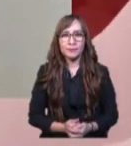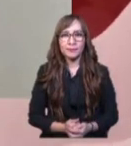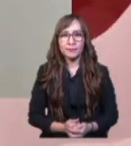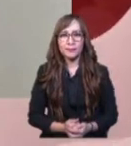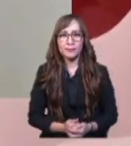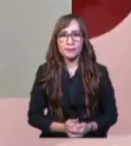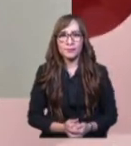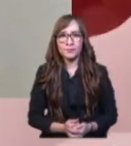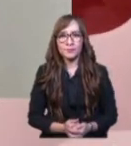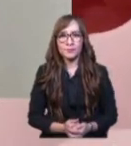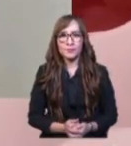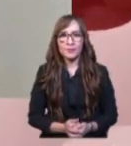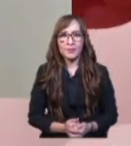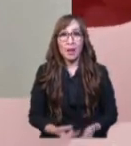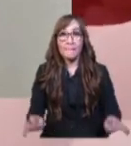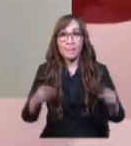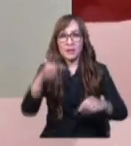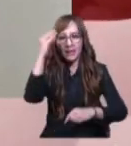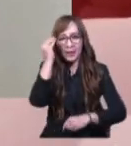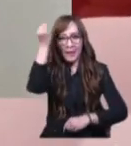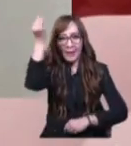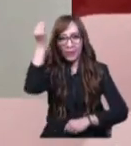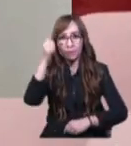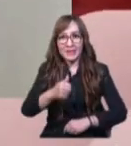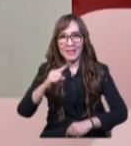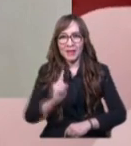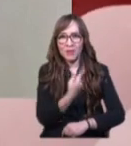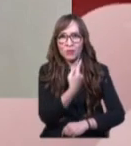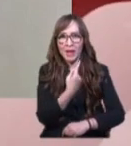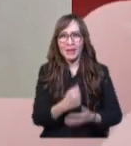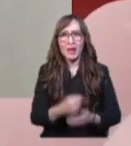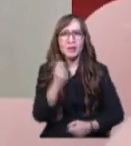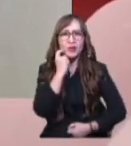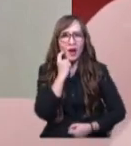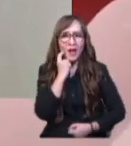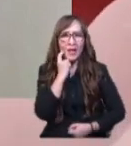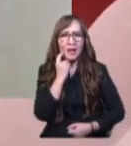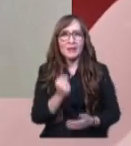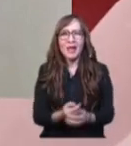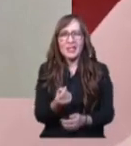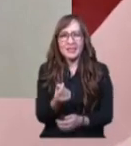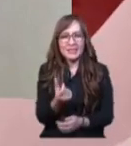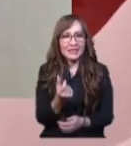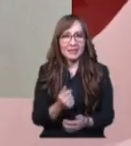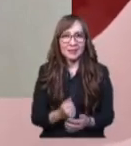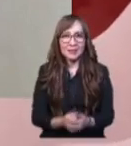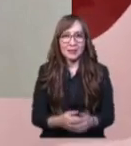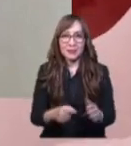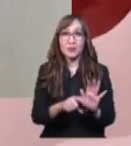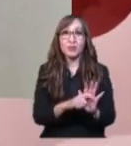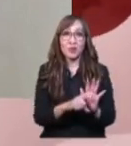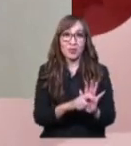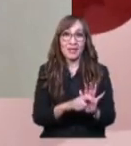tadi, dan menjadi kreatif itu bisa dimulai dari hal yang kecil. Contoh yang saya gunakan ya